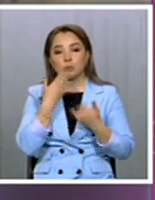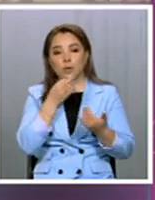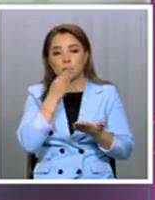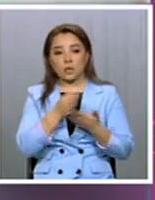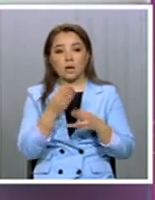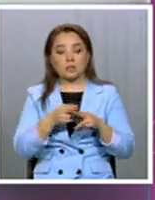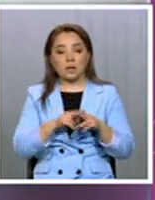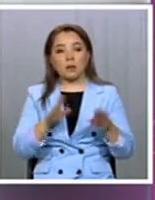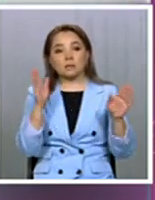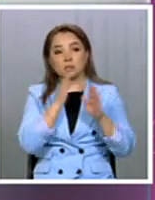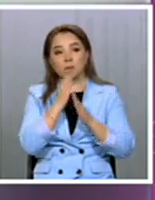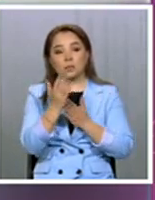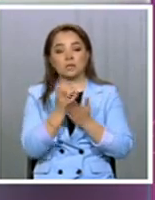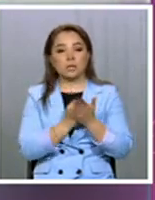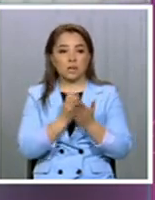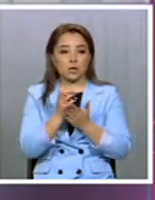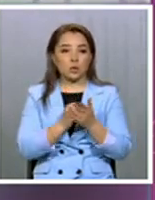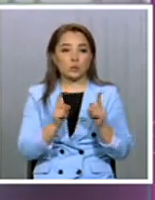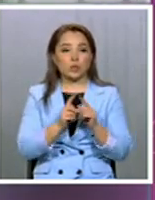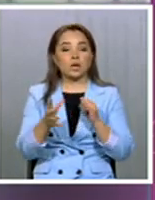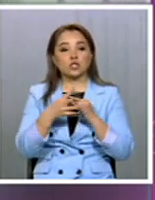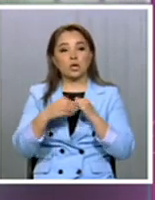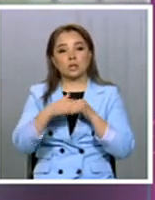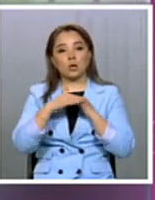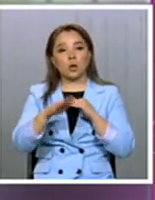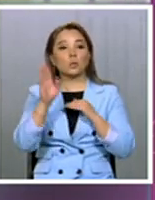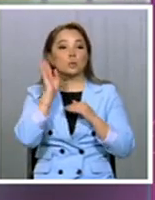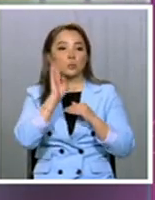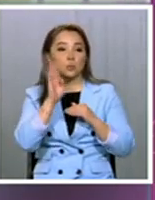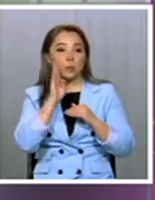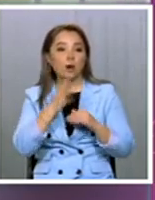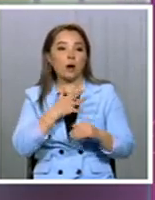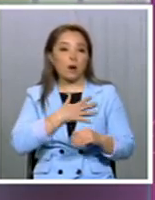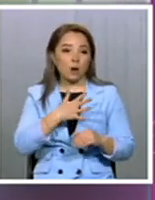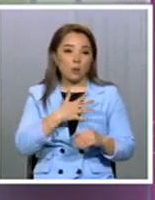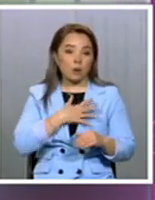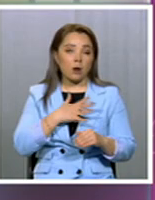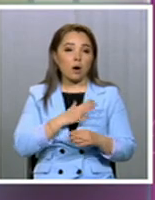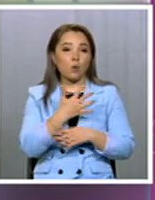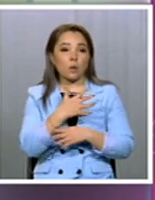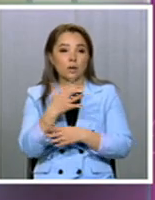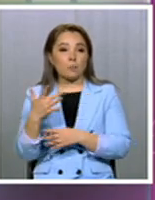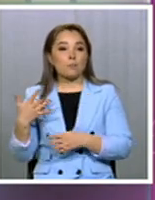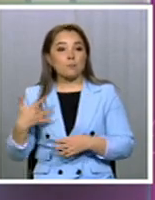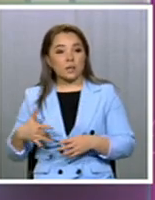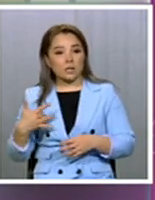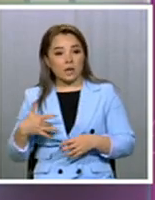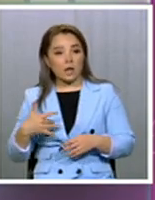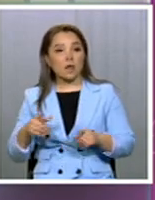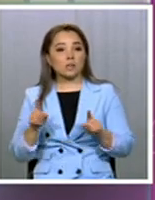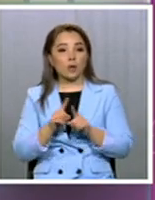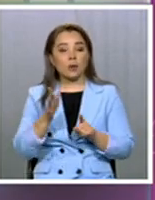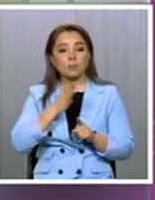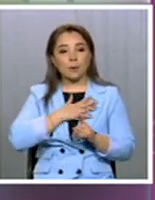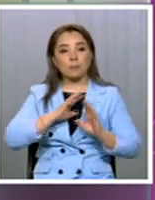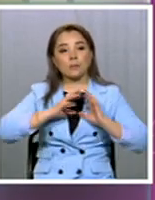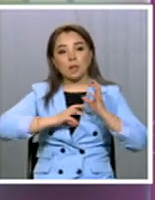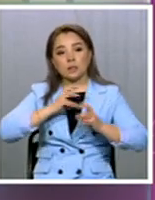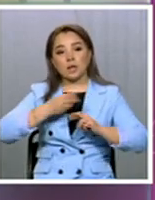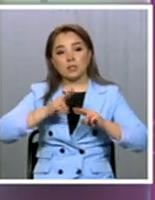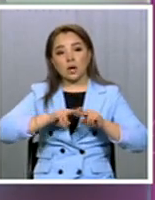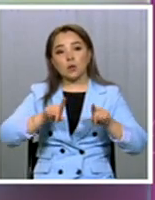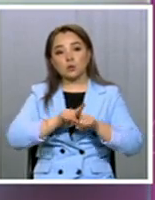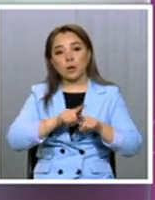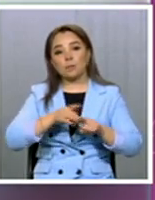Жердің табиғи ресурстары – жер, су, ауа, ормандар мен минералдар – біздің планетамыздың негізі